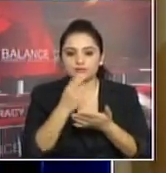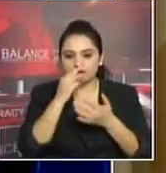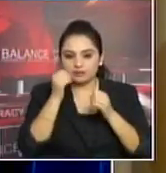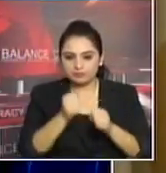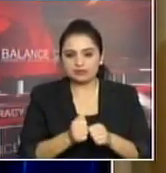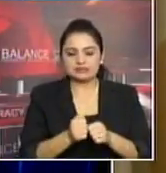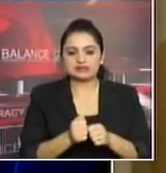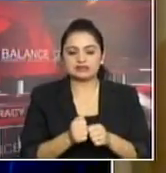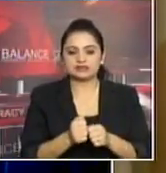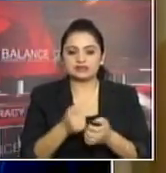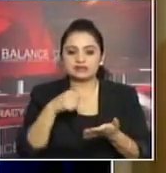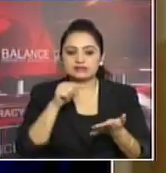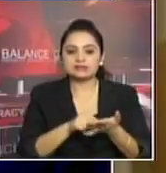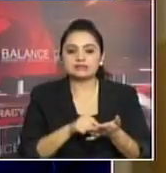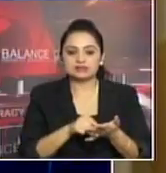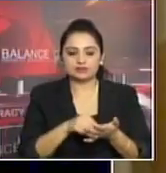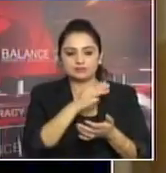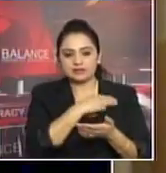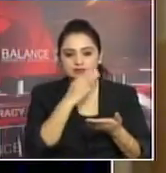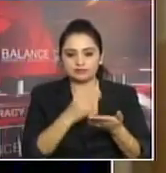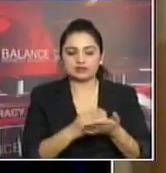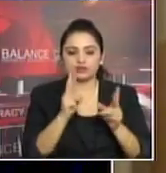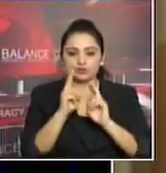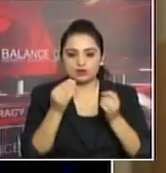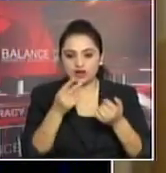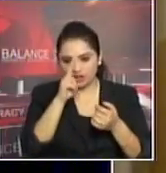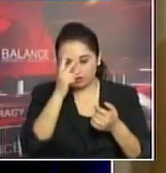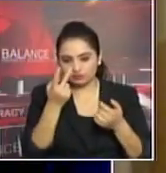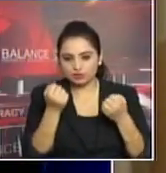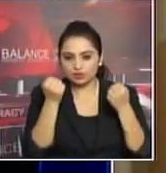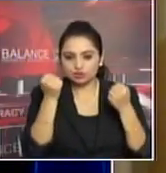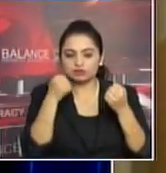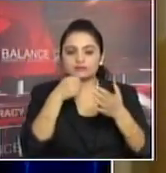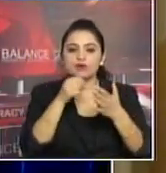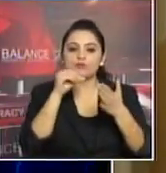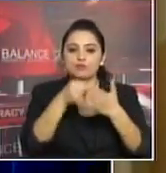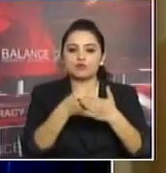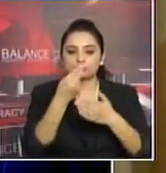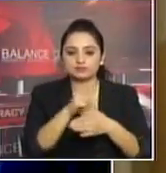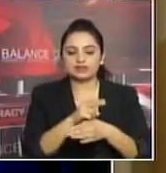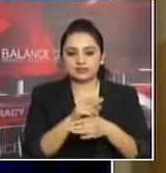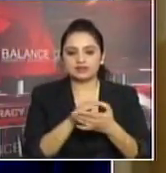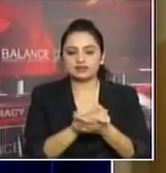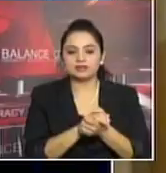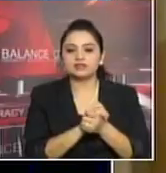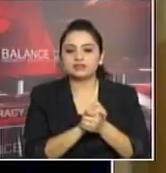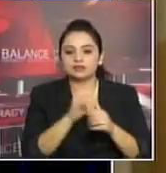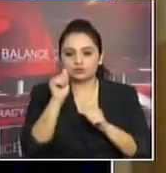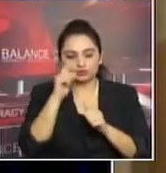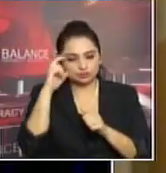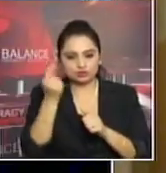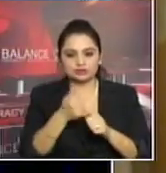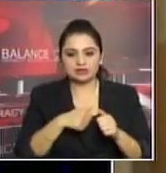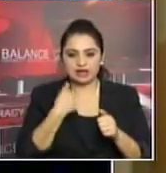काठमाडौँ सेन्ट्रिक मान्छेको मात्रै कुरा गरिरहेछौँ अथवा पावरमा, पावर अथवा शक्तिमा पहुँच भएका अलिकति एलिट वर्गहरु जो सहजै